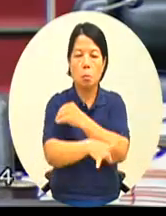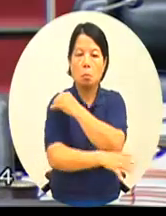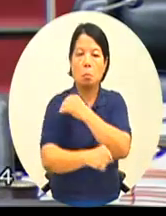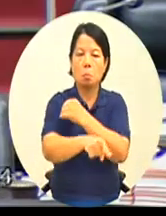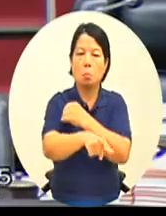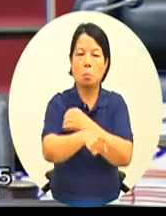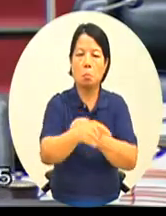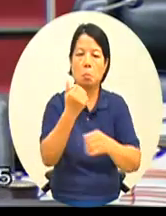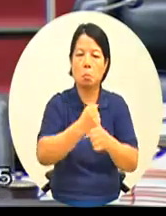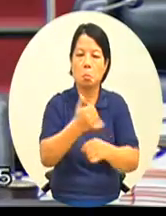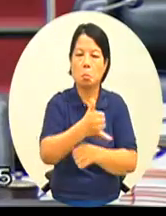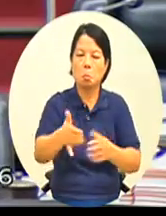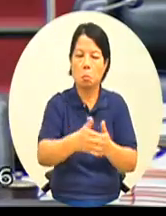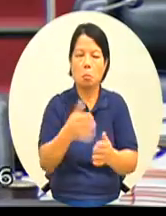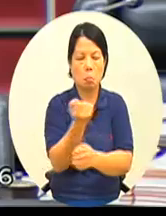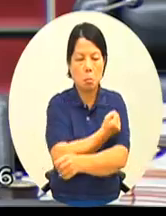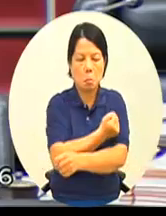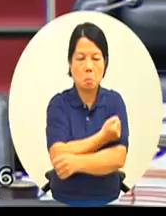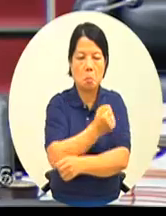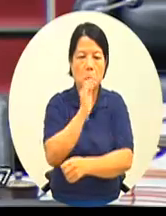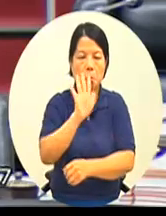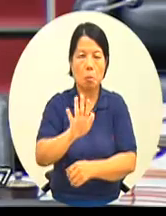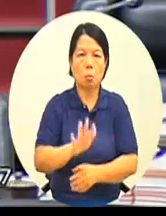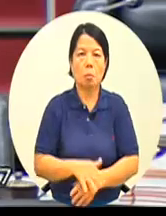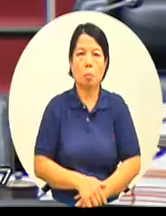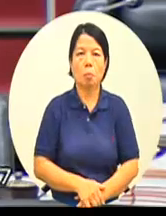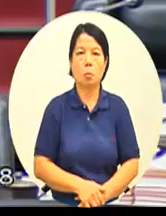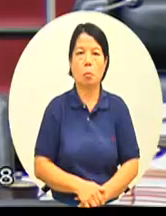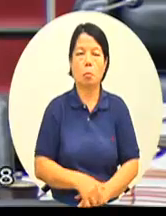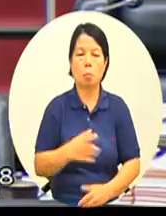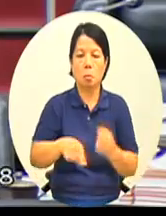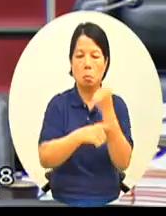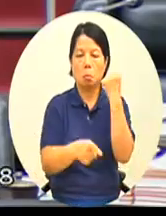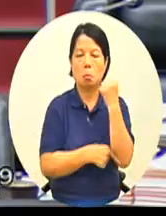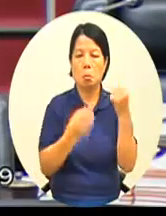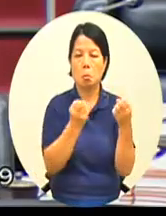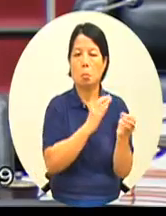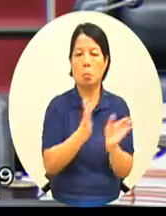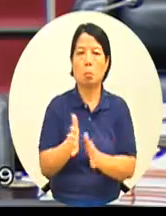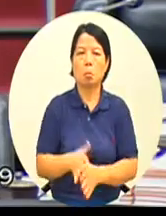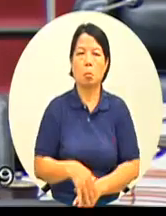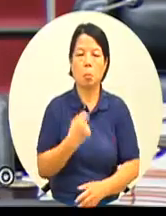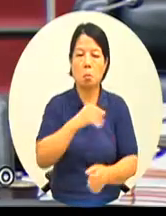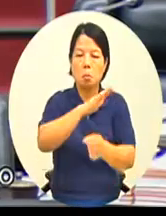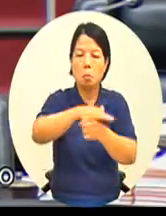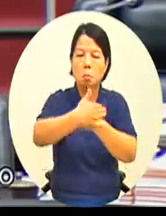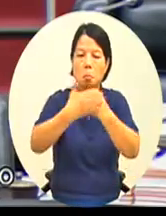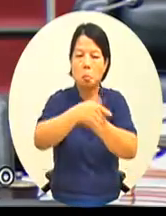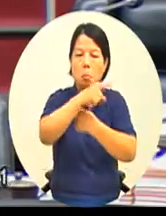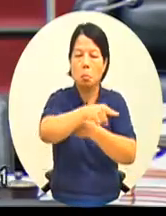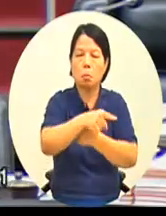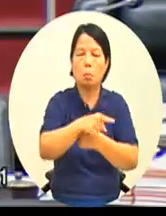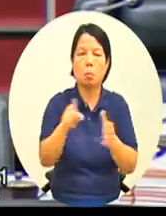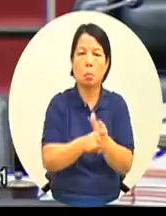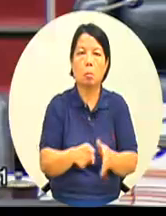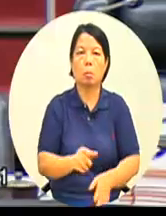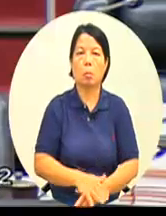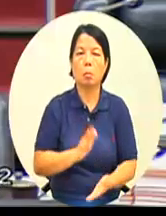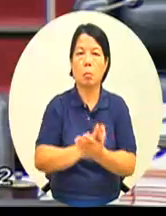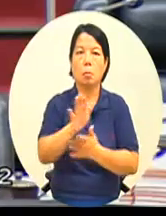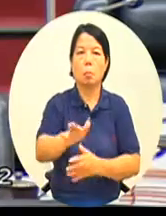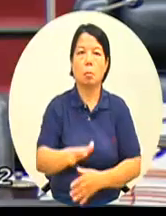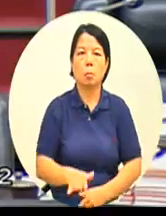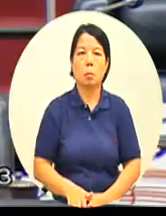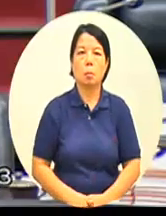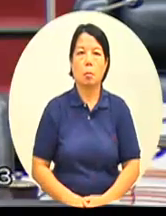但是我想这个法的部分就是没有办法去很充分的保障他们的时候，那未来这